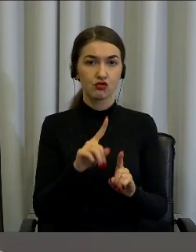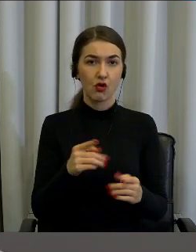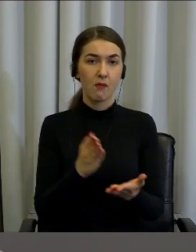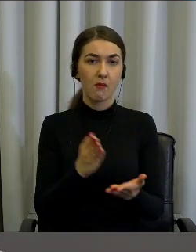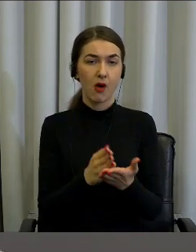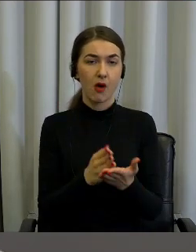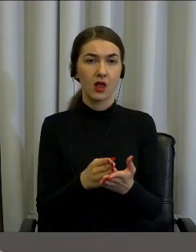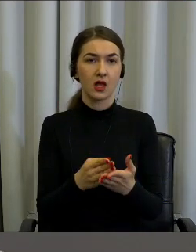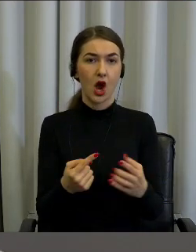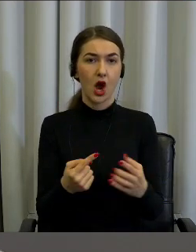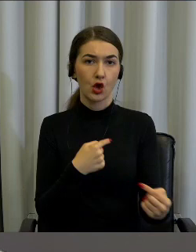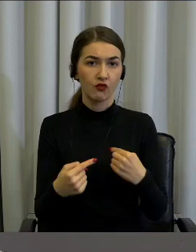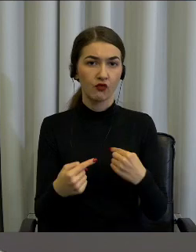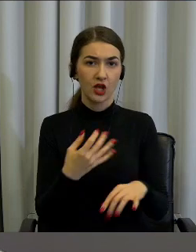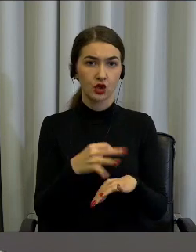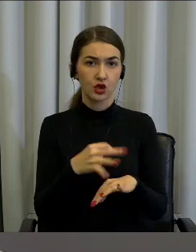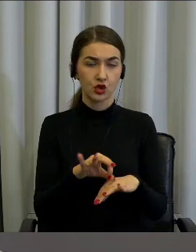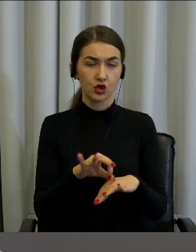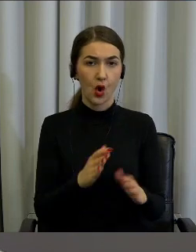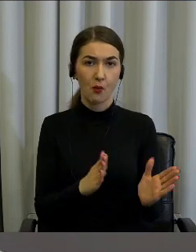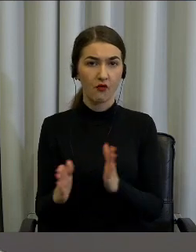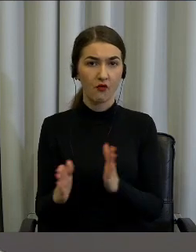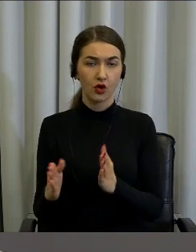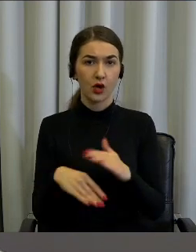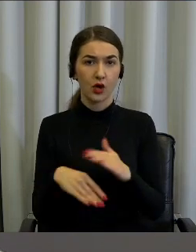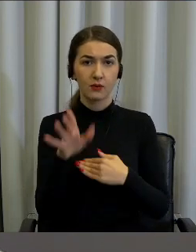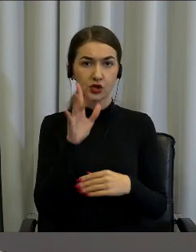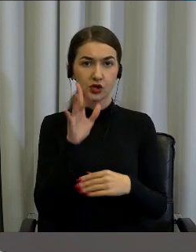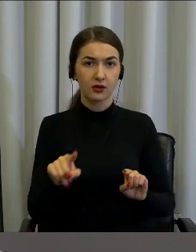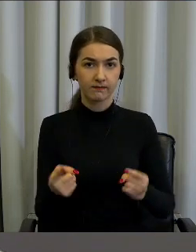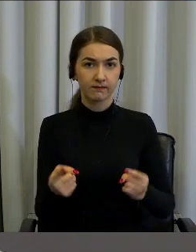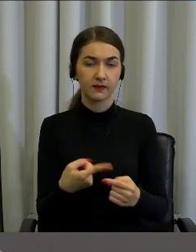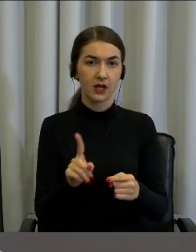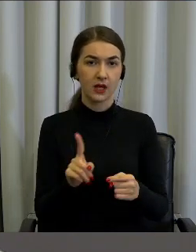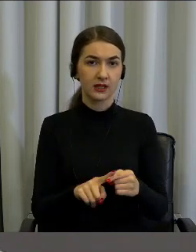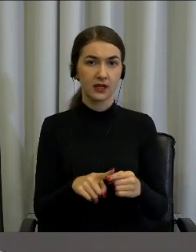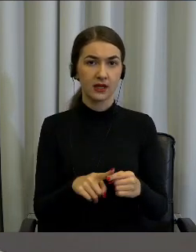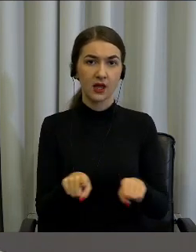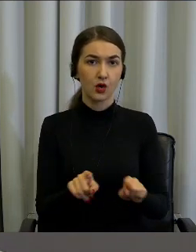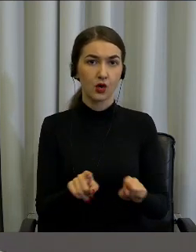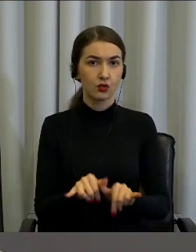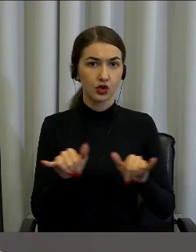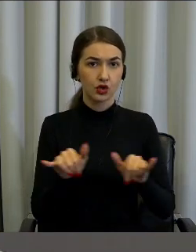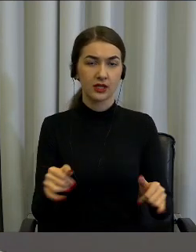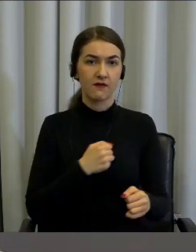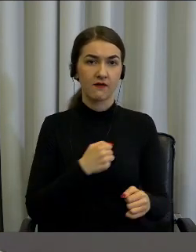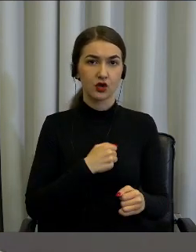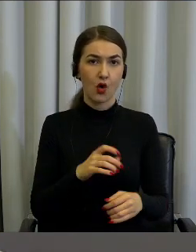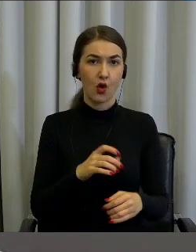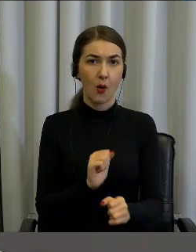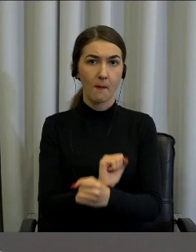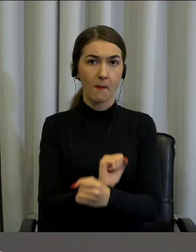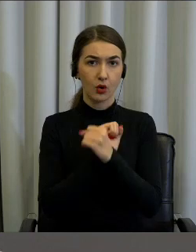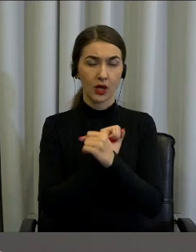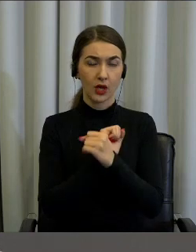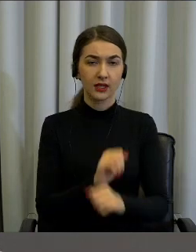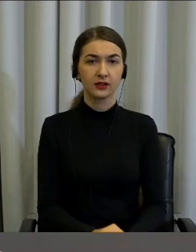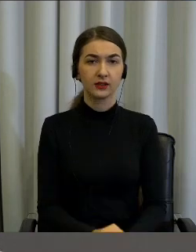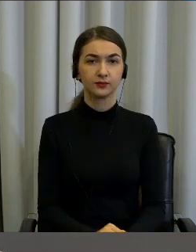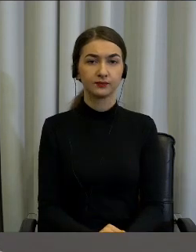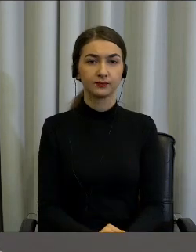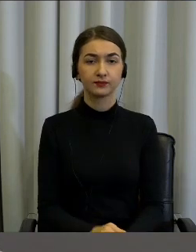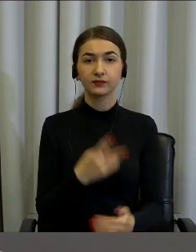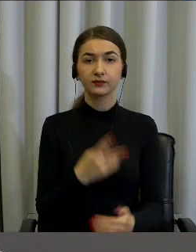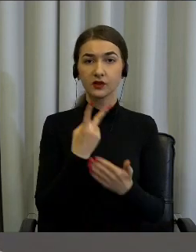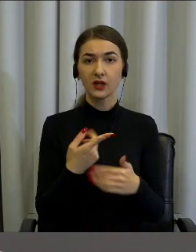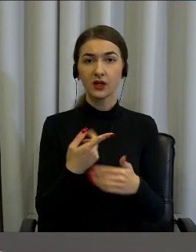жорстокого поводження під час тримання під вартою ця тенденція також поширюється на військовополонених свідчення